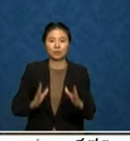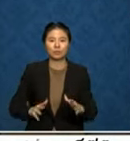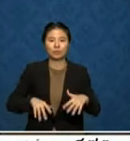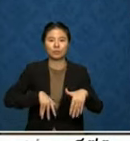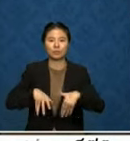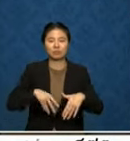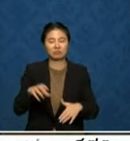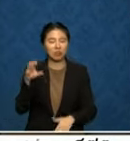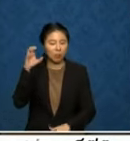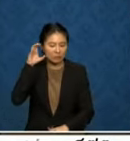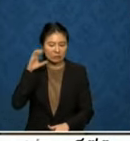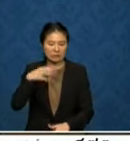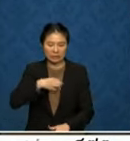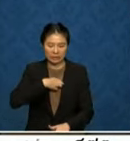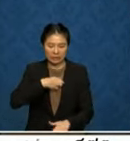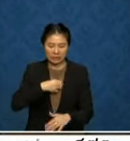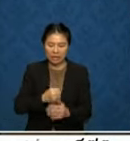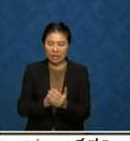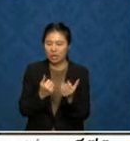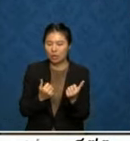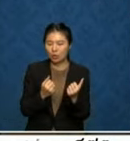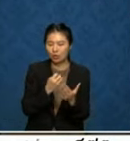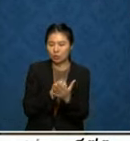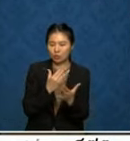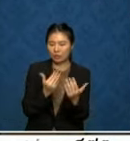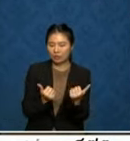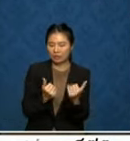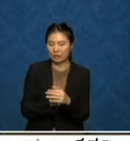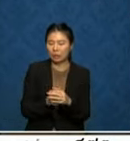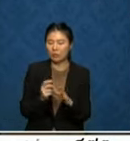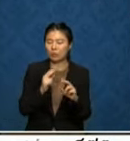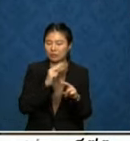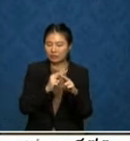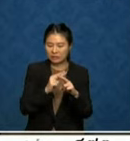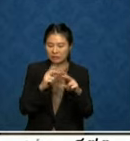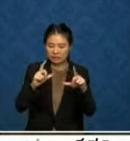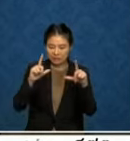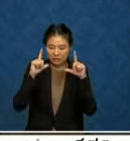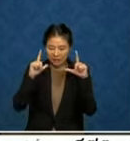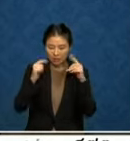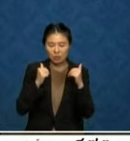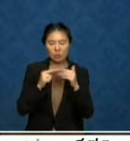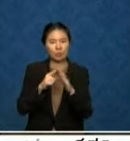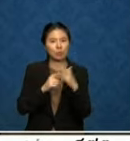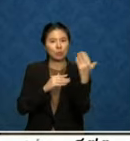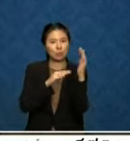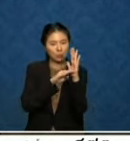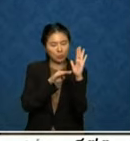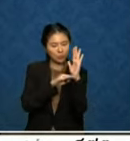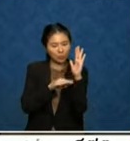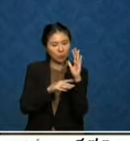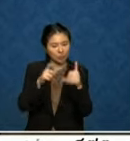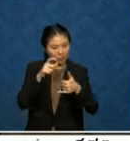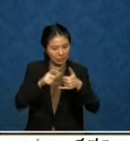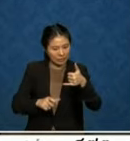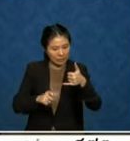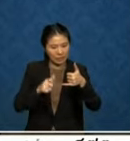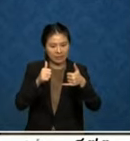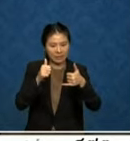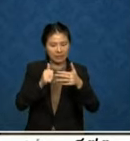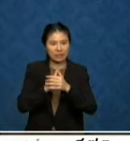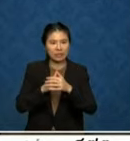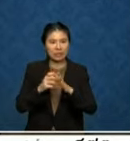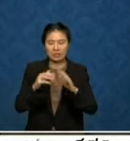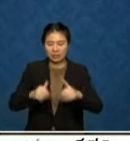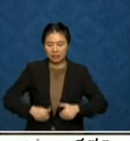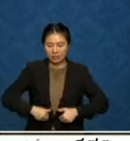การหลงเชื่อนะคะว่าบุคคลที่อยู่ในหน้าข่าวบุคคลที่อยู่ในหน้าสื่อบนรายการเหล่านั้นเป็นคนดีเป็นคนที่ประสบความ